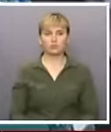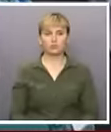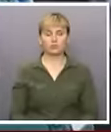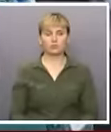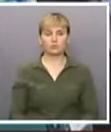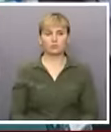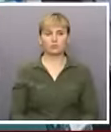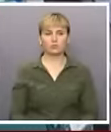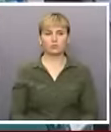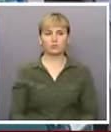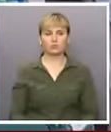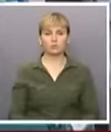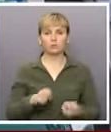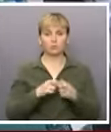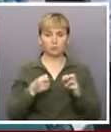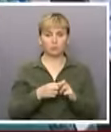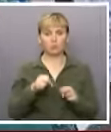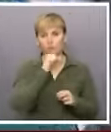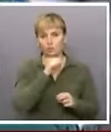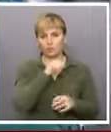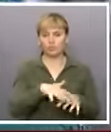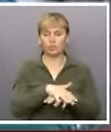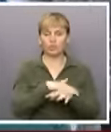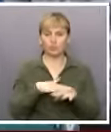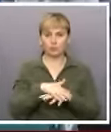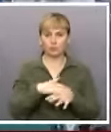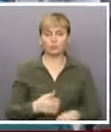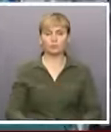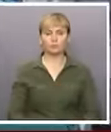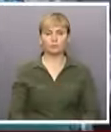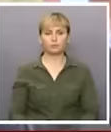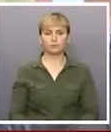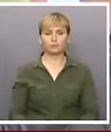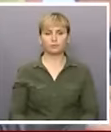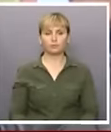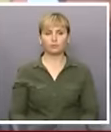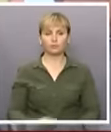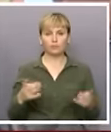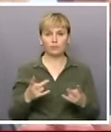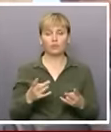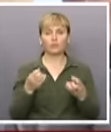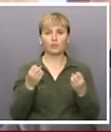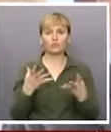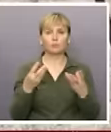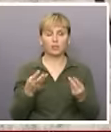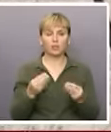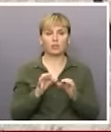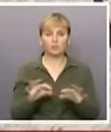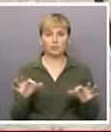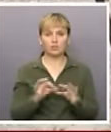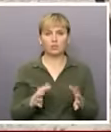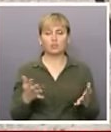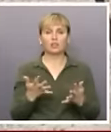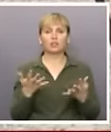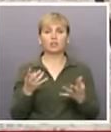Проблема – ворует народ. Везде частный сектор. Надо просто мягко объяснять, на каких отдельных